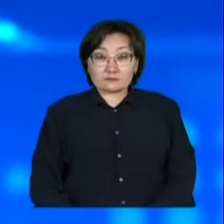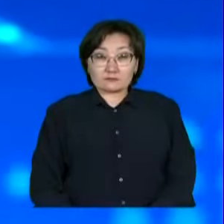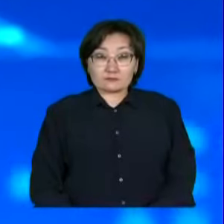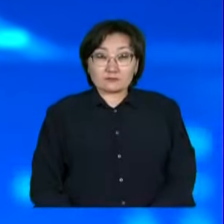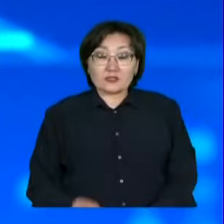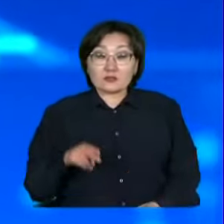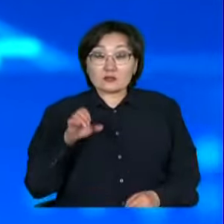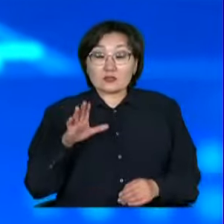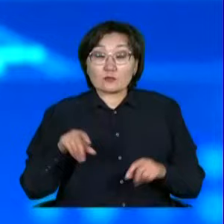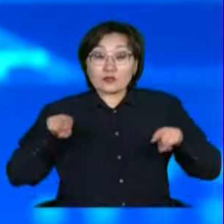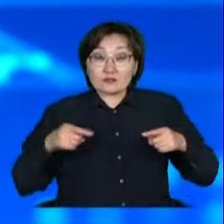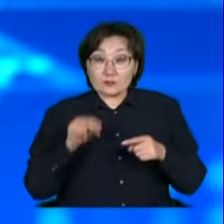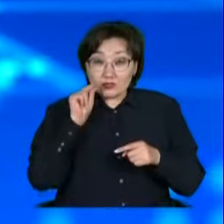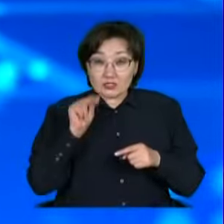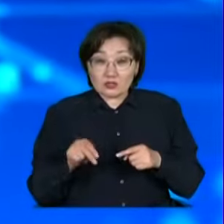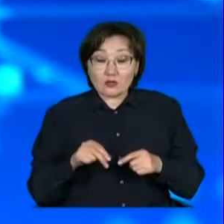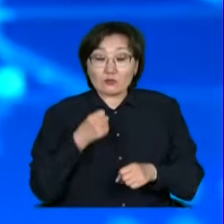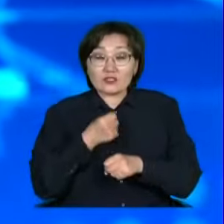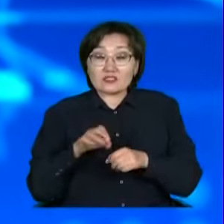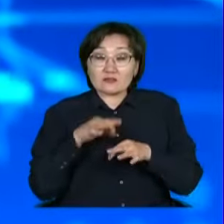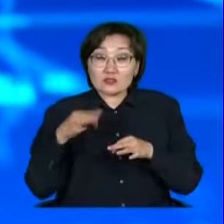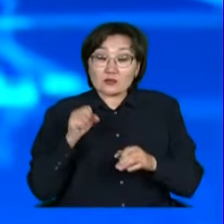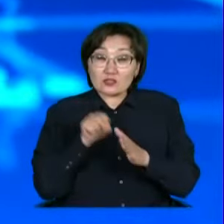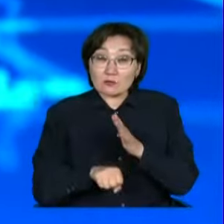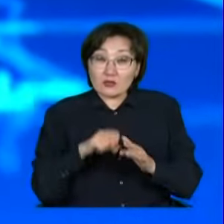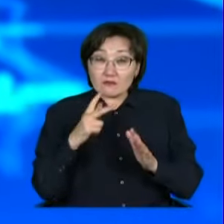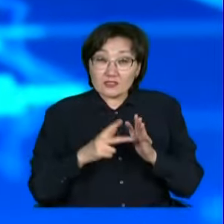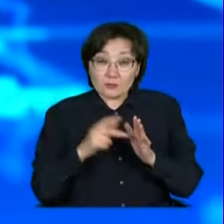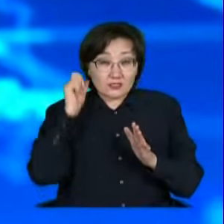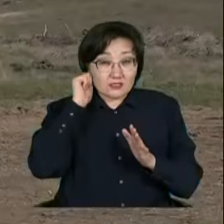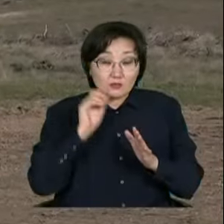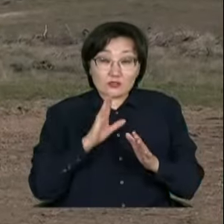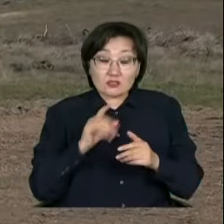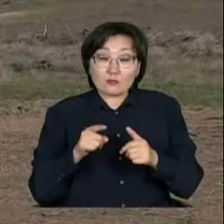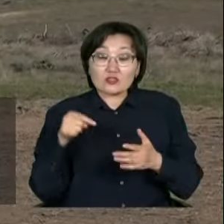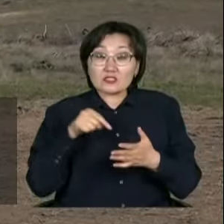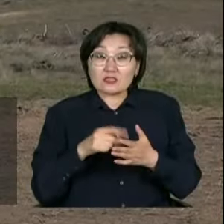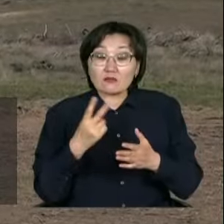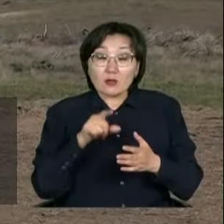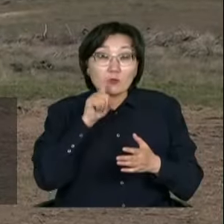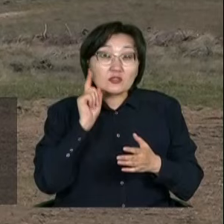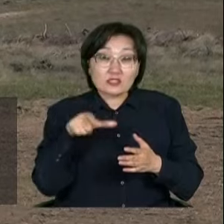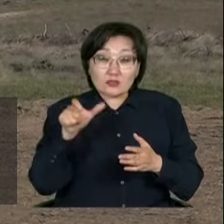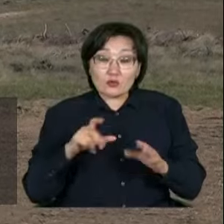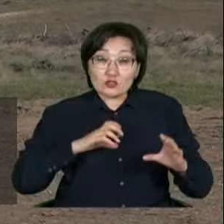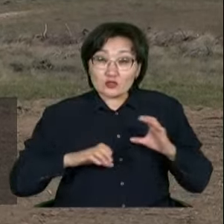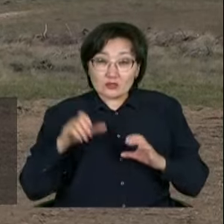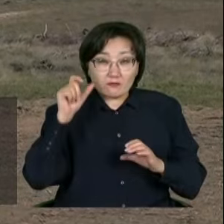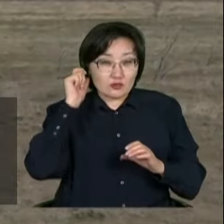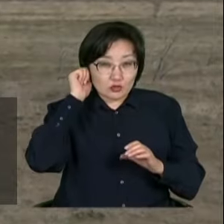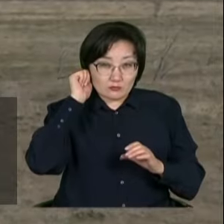В Кунаеве задержали подозреваемых в жестоком убийстве 18-летней девушки. Ими оказались двое молодых людей студенческого